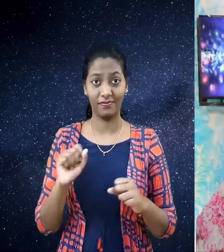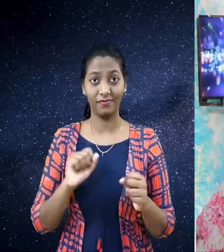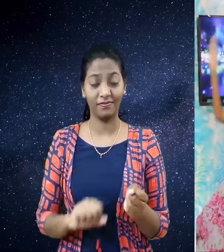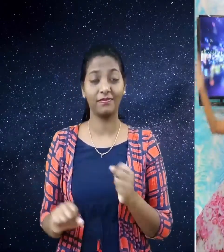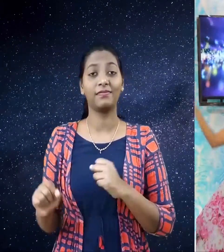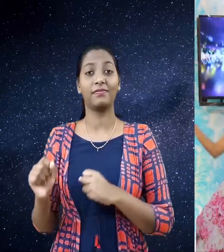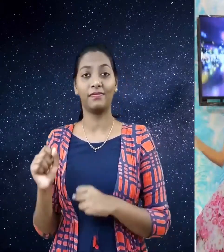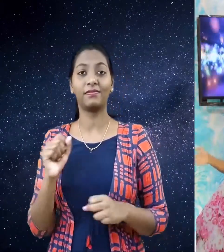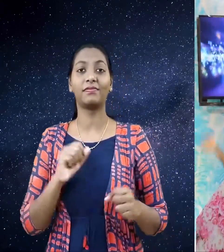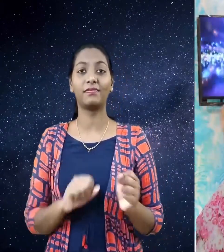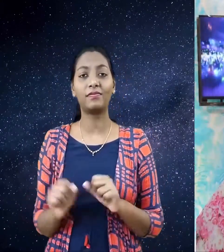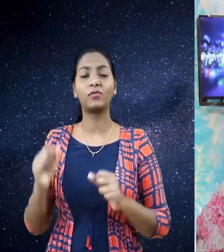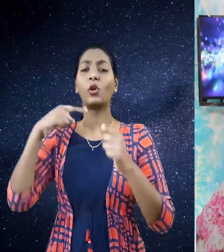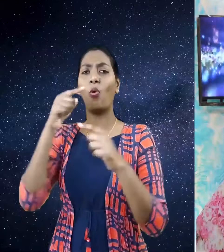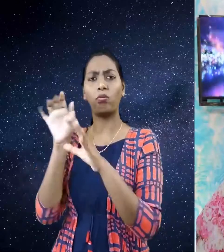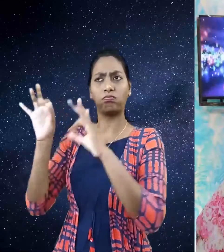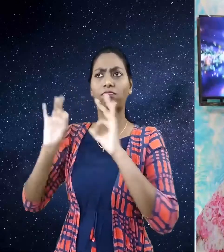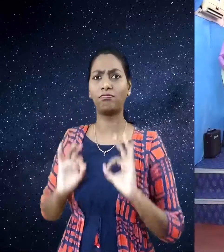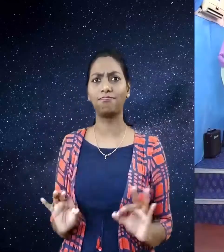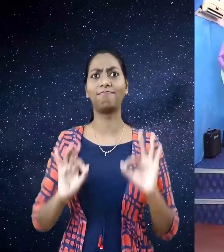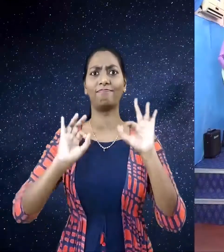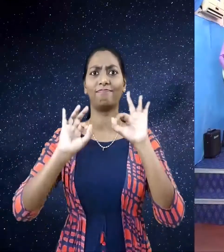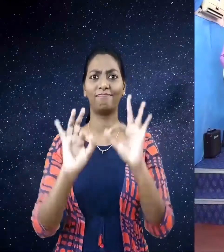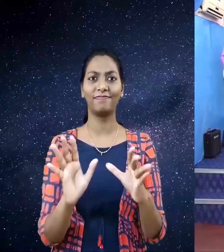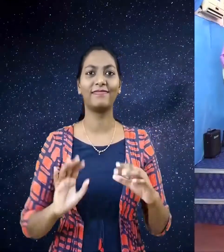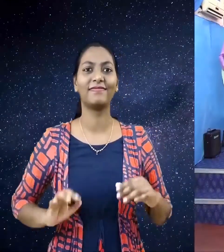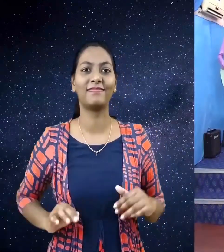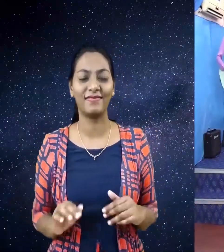जानता मैं कौन मैं